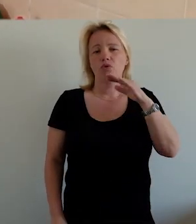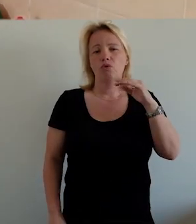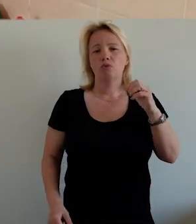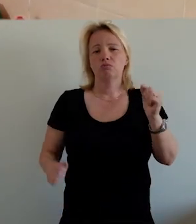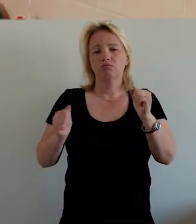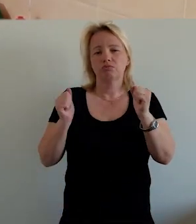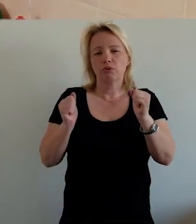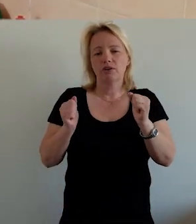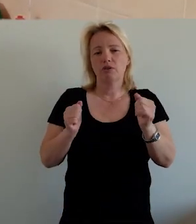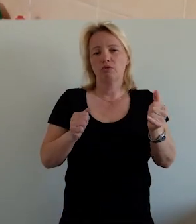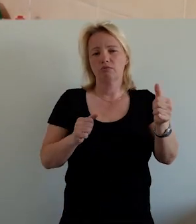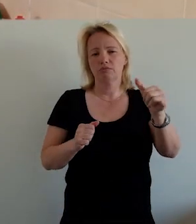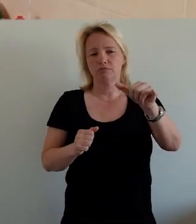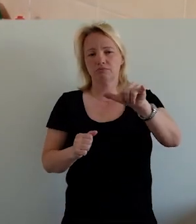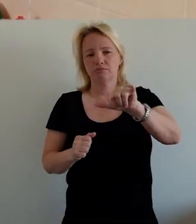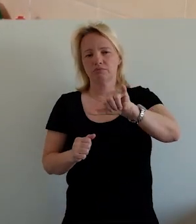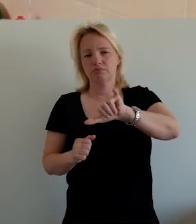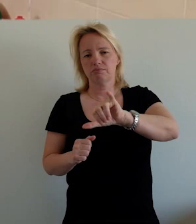Propláchneme studenou vodou.